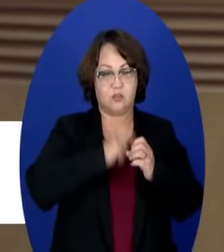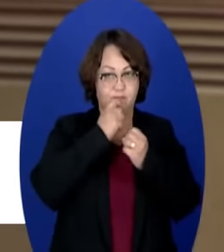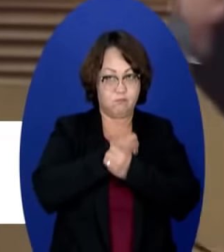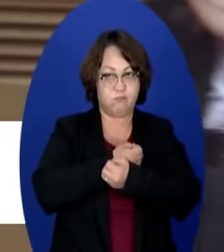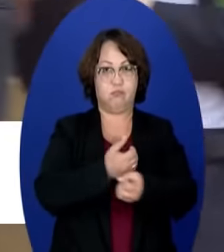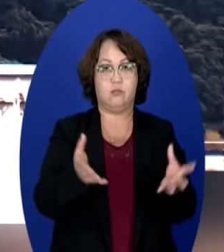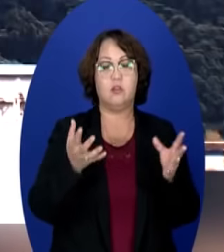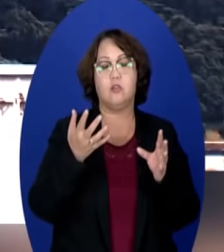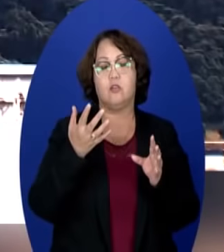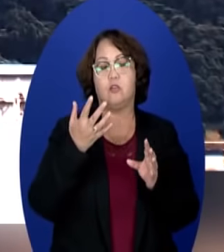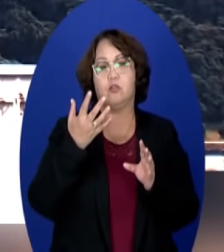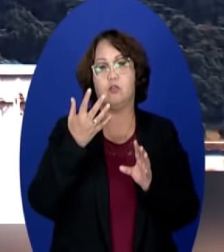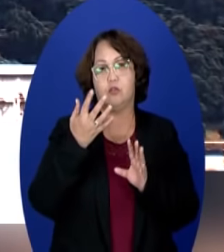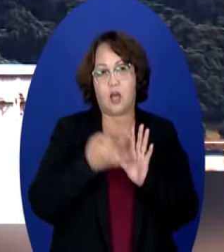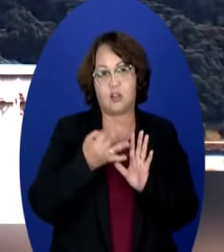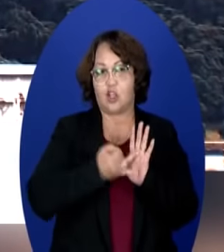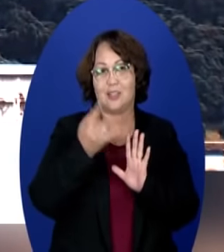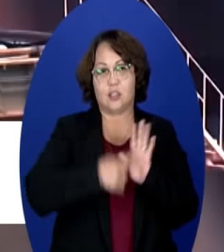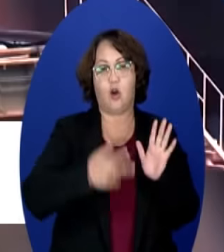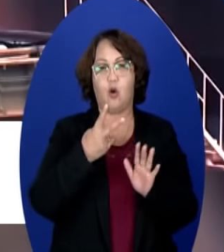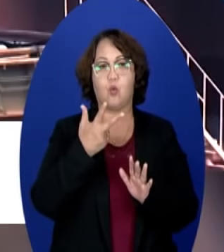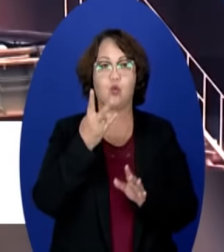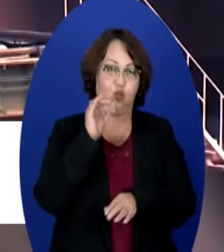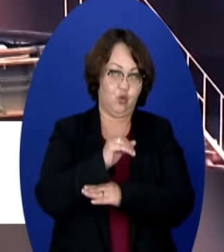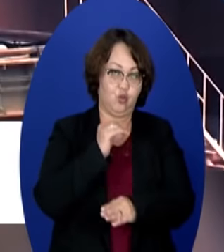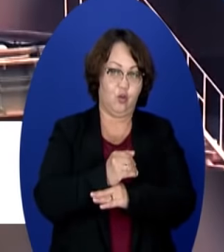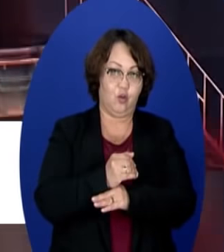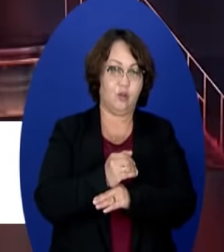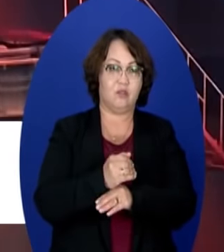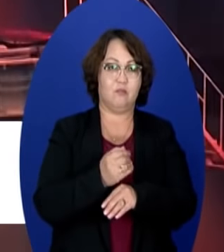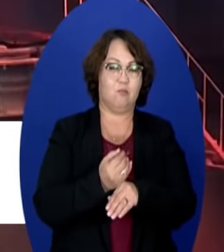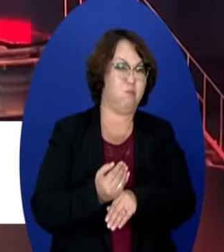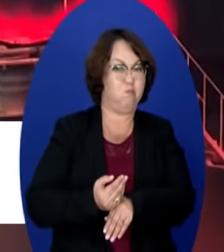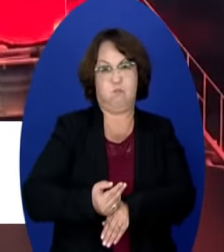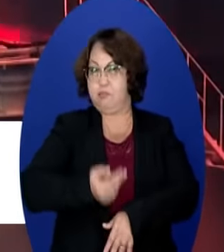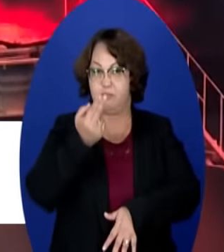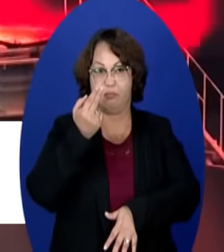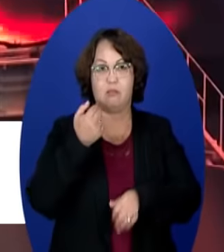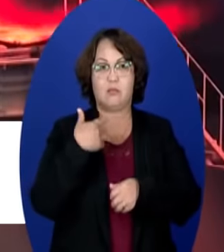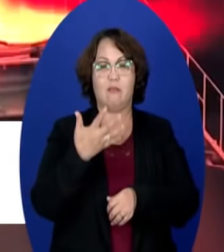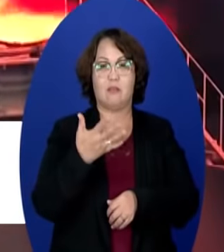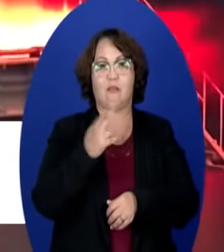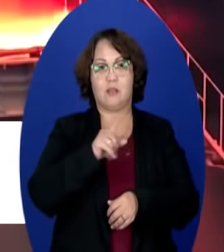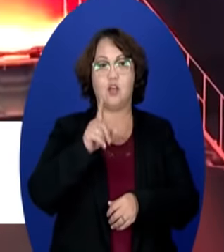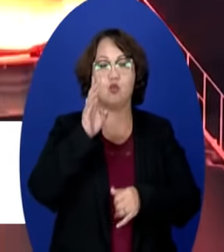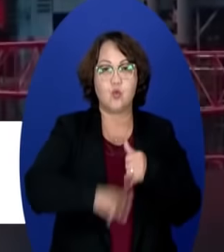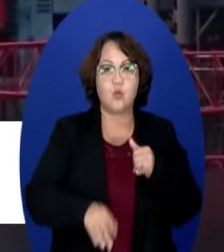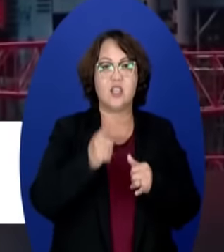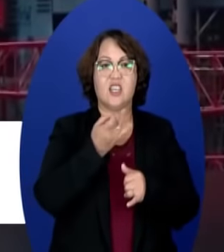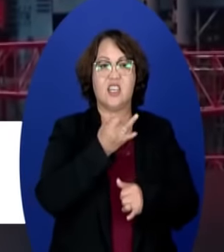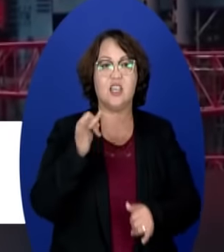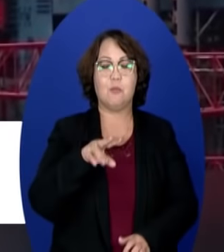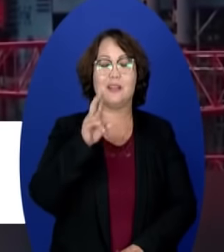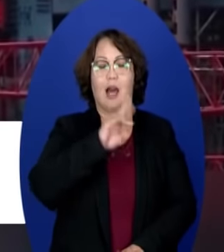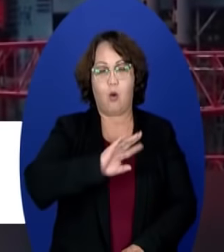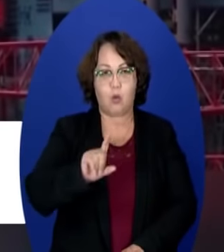Өнгөрсөн сарын 23-ны өдөр бүгд найрамдах хятад ард улс тус навигацийн системийнхаа 55 дахь буюу сүүлийн хиймэл дагуулыг Чанжэн